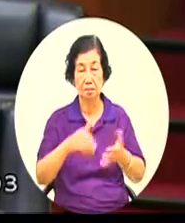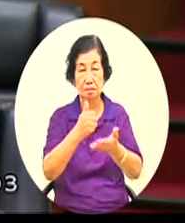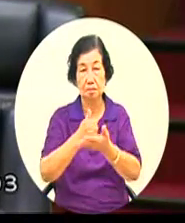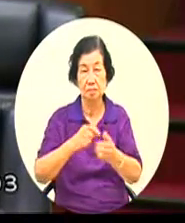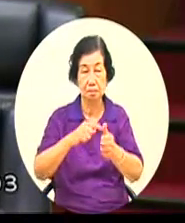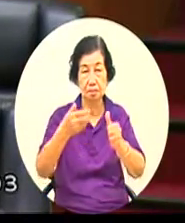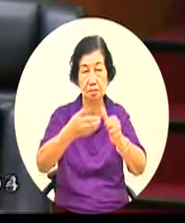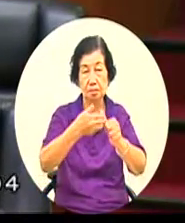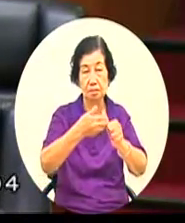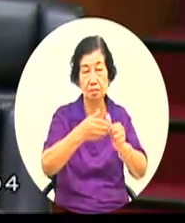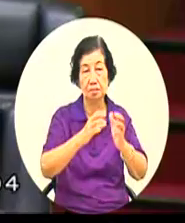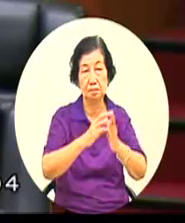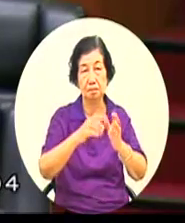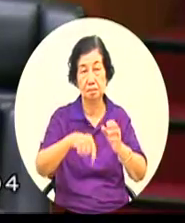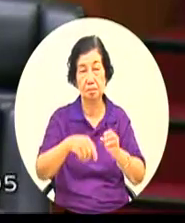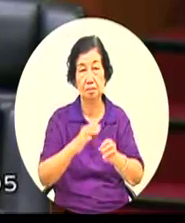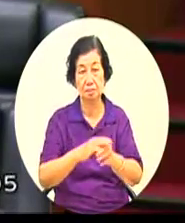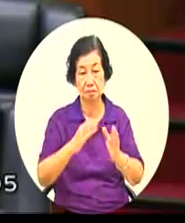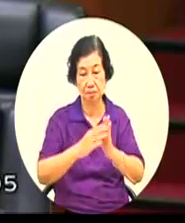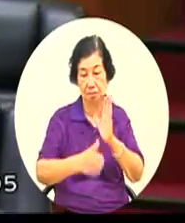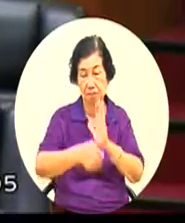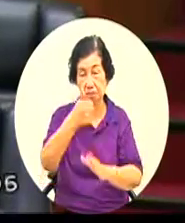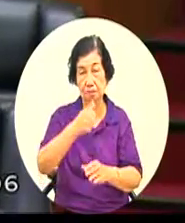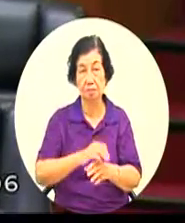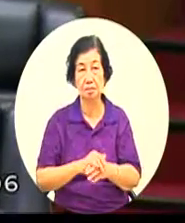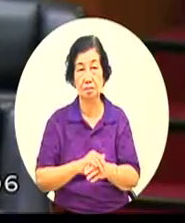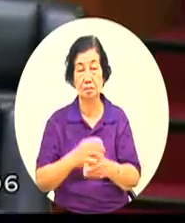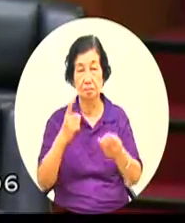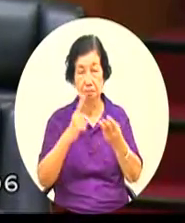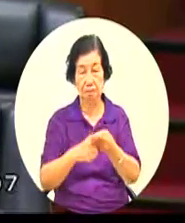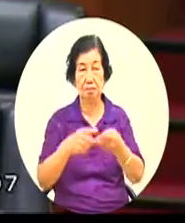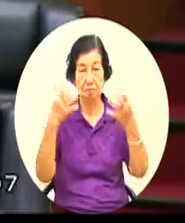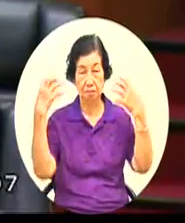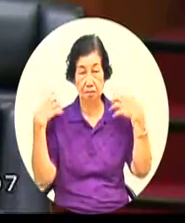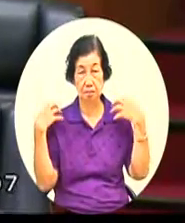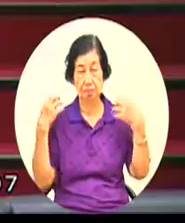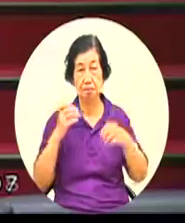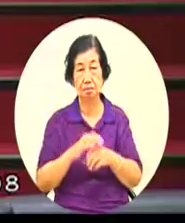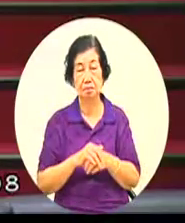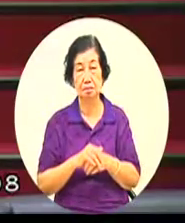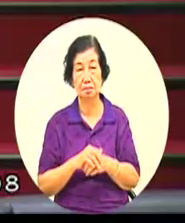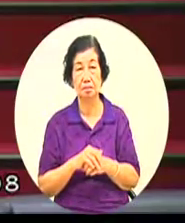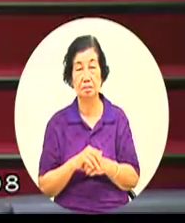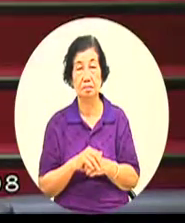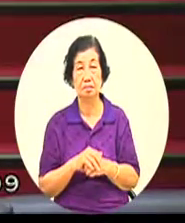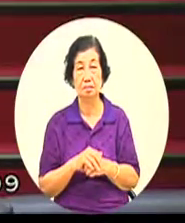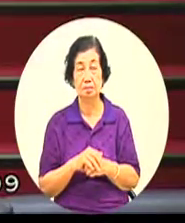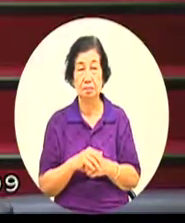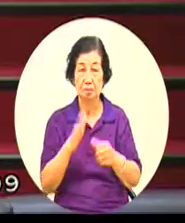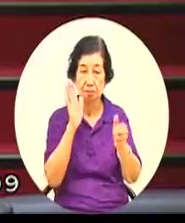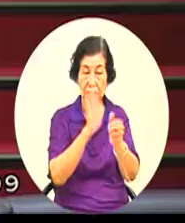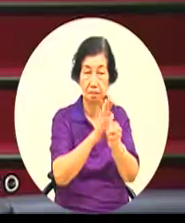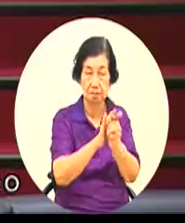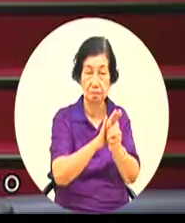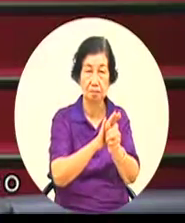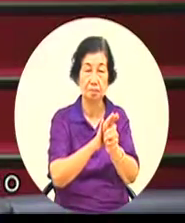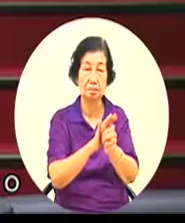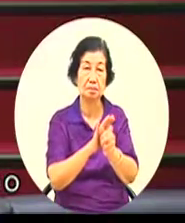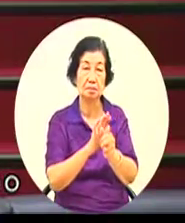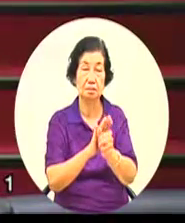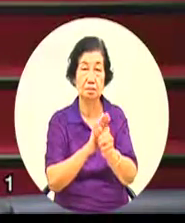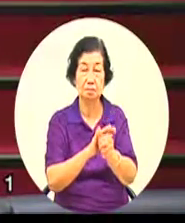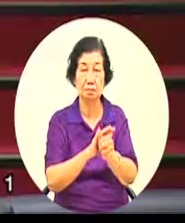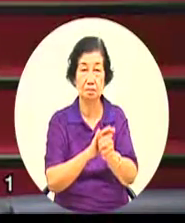哈，不管是局长，甚至于主管，甚至于所有的协助推动我们整个教育的这